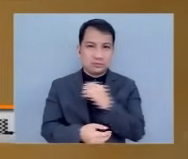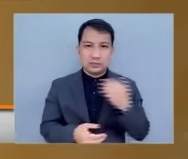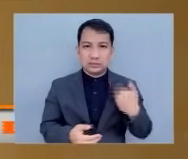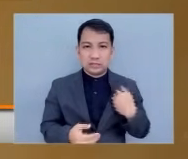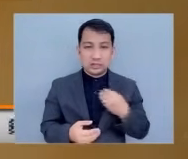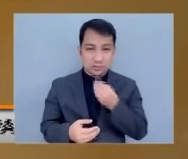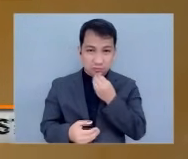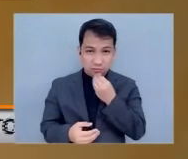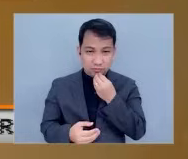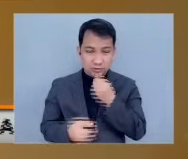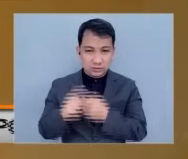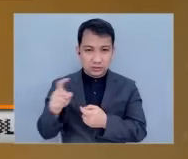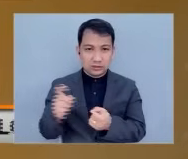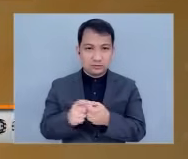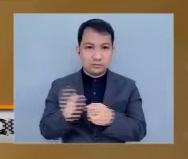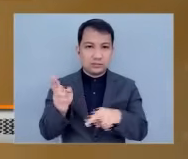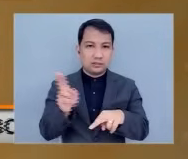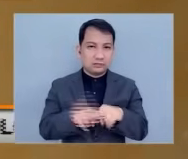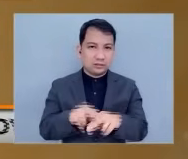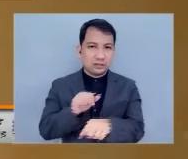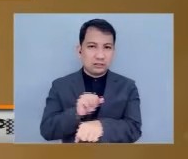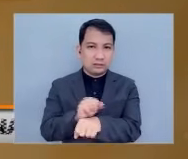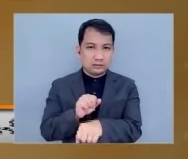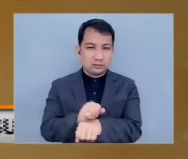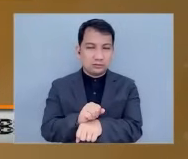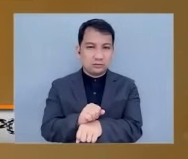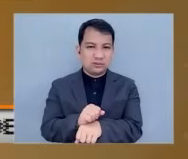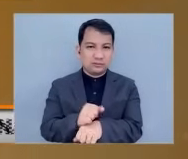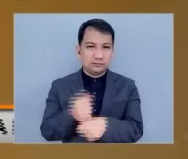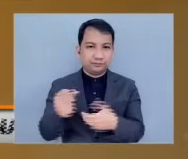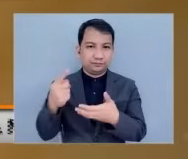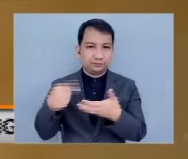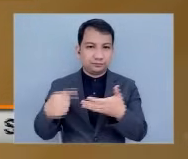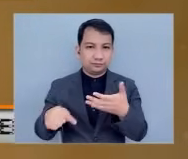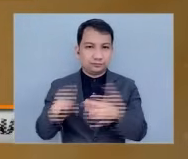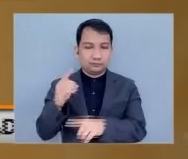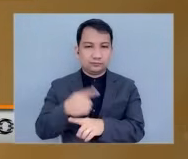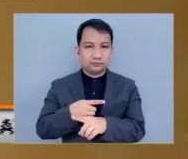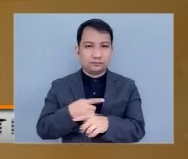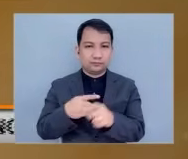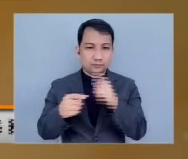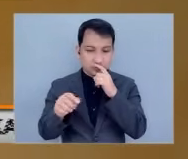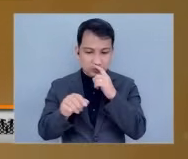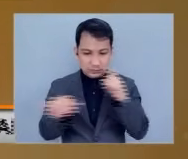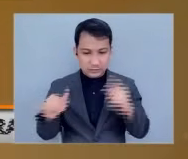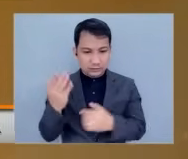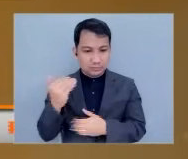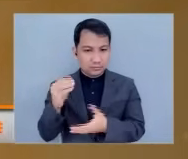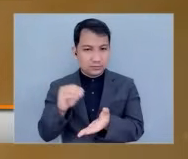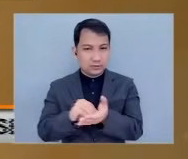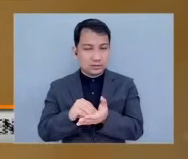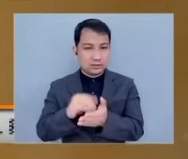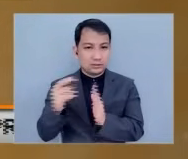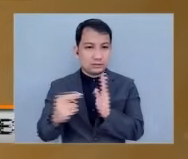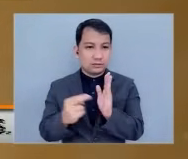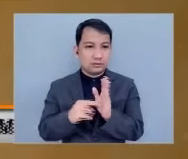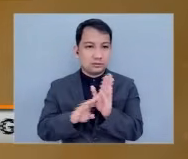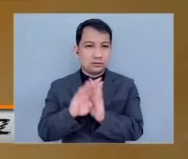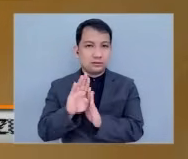at madagdagan ng mga trabaho. Isinagawa ang survey noong December sabay ng naitalang record low inflation na